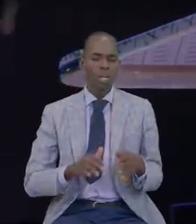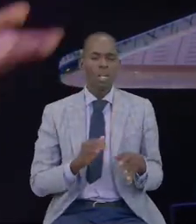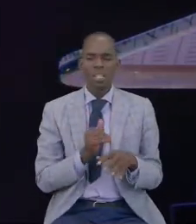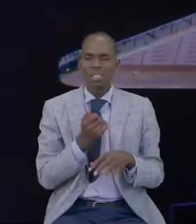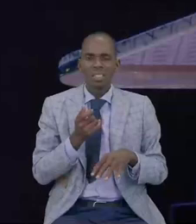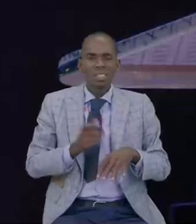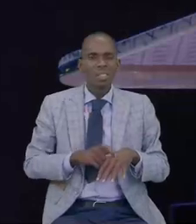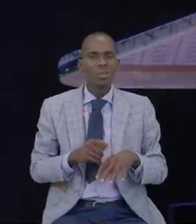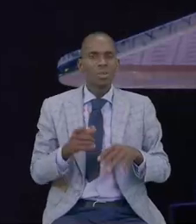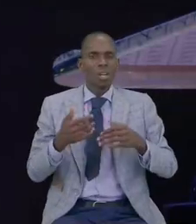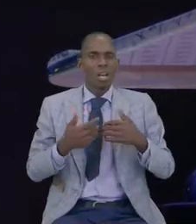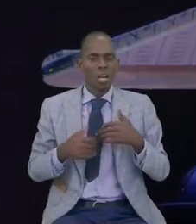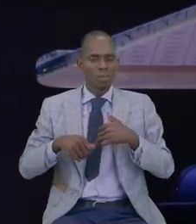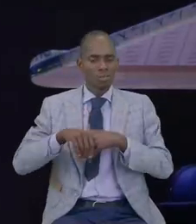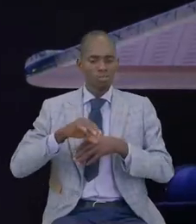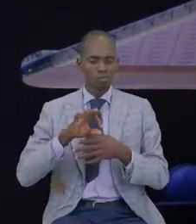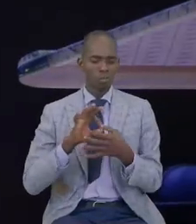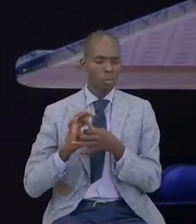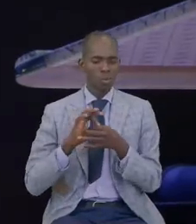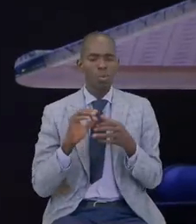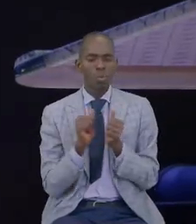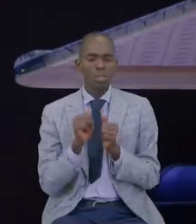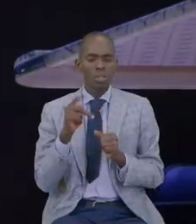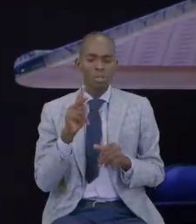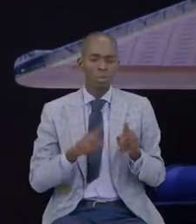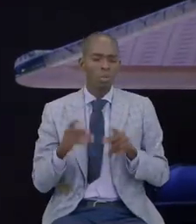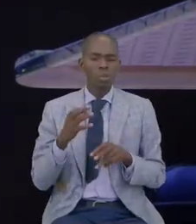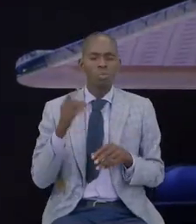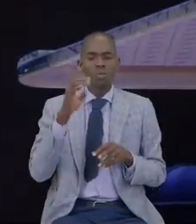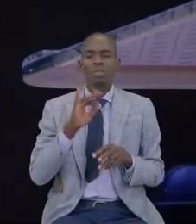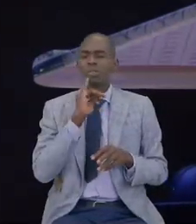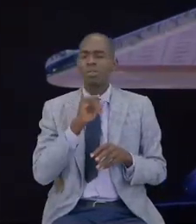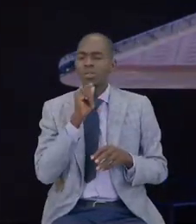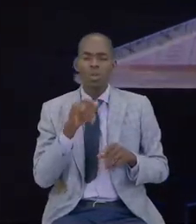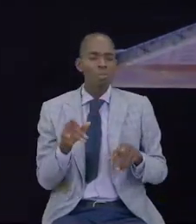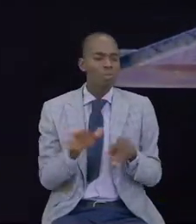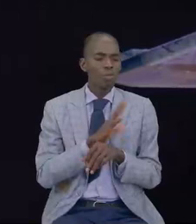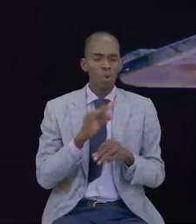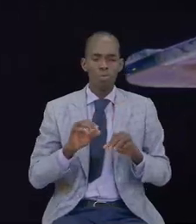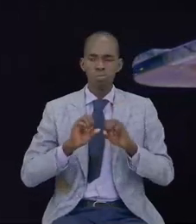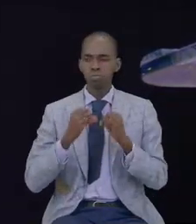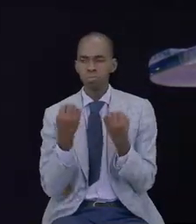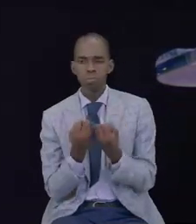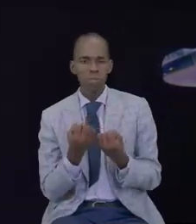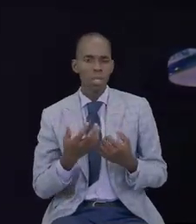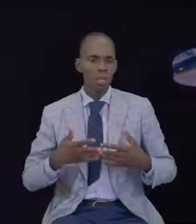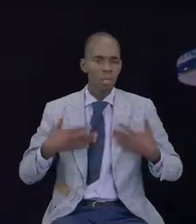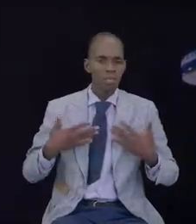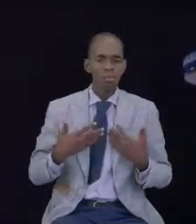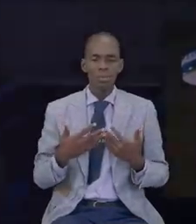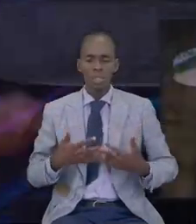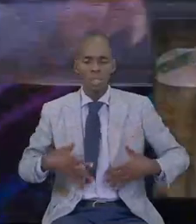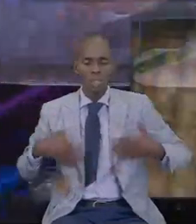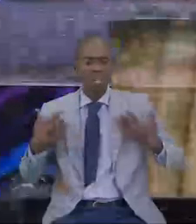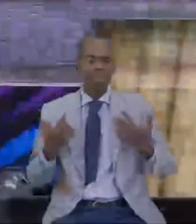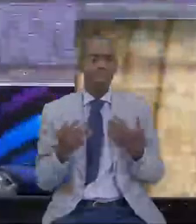autres, il n'est pas sociable. Et maintenant, si tu entends toutes ces critiques là contre ta vie, qu'est-ce